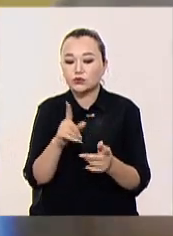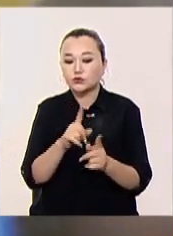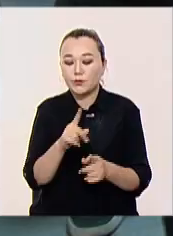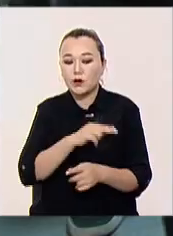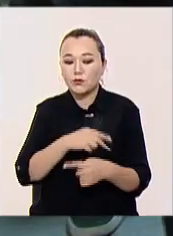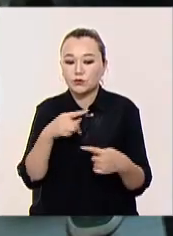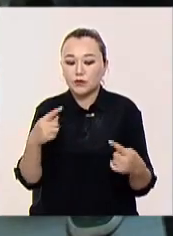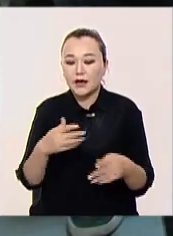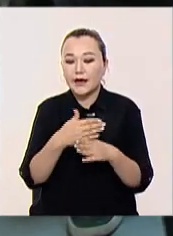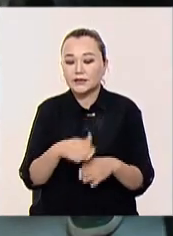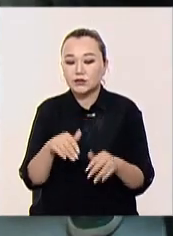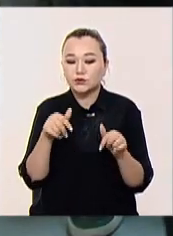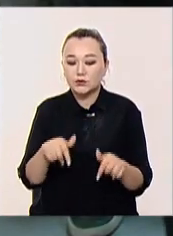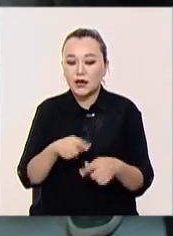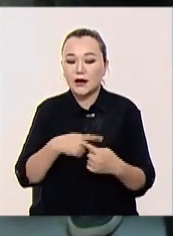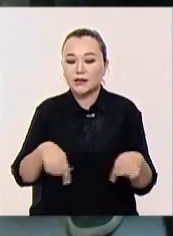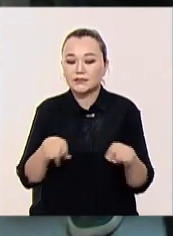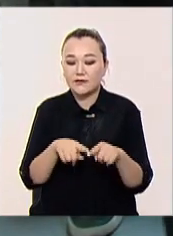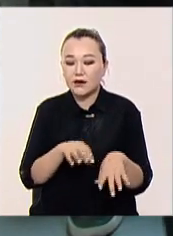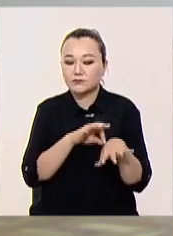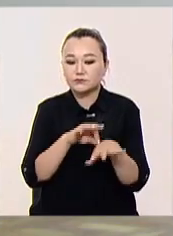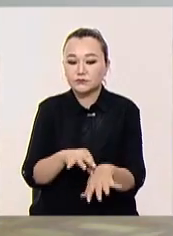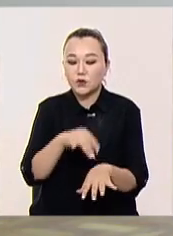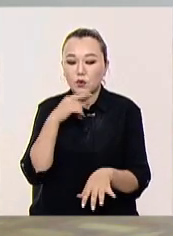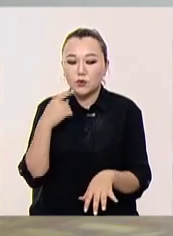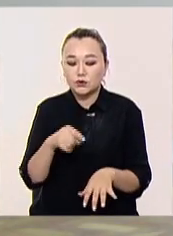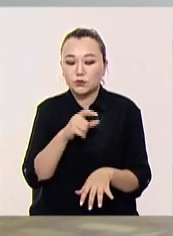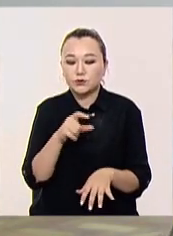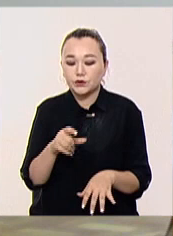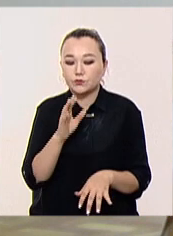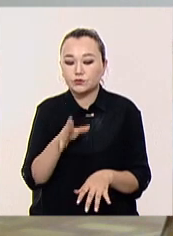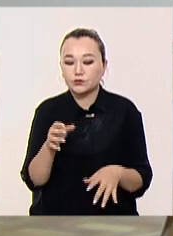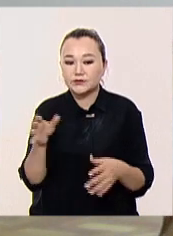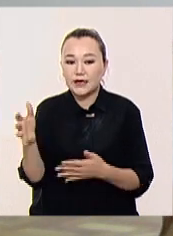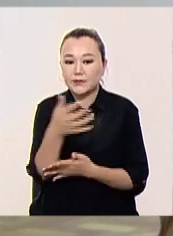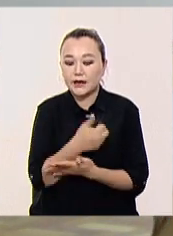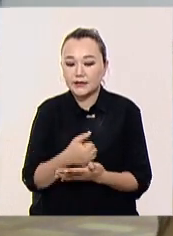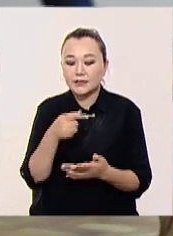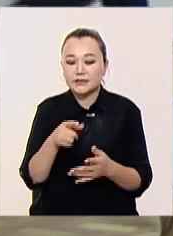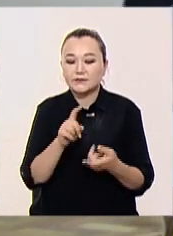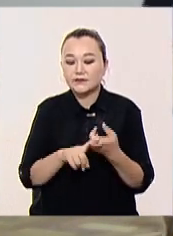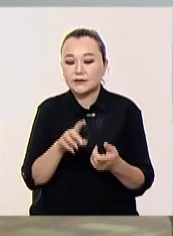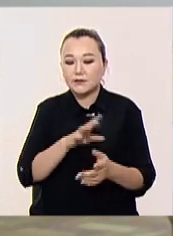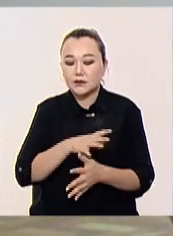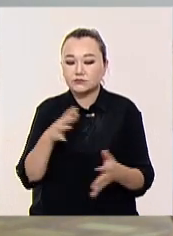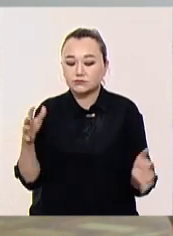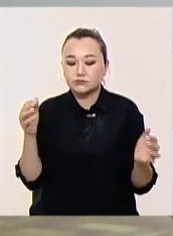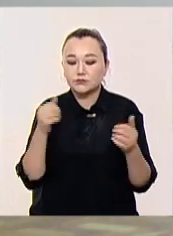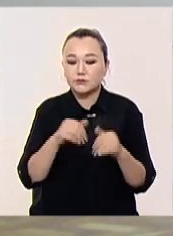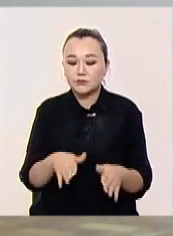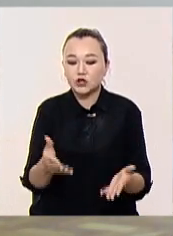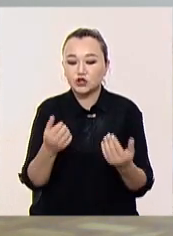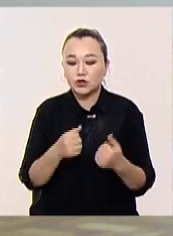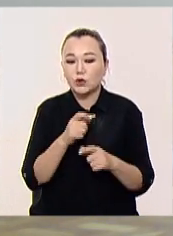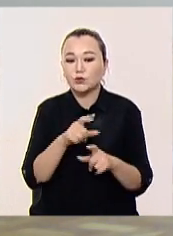работу других отделений, сюда организовали подвоз россиян. В связи с большим наплывом было вот принято решение, и те